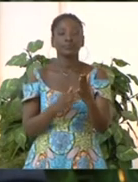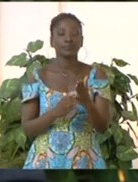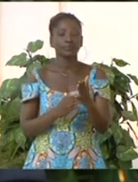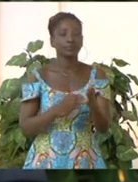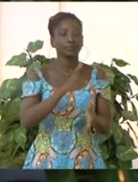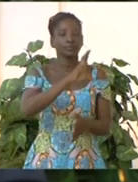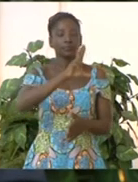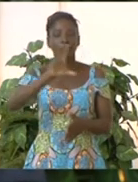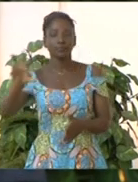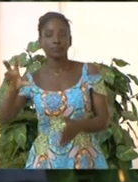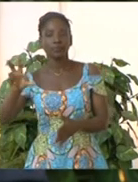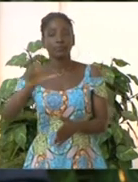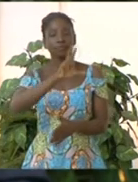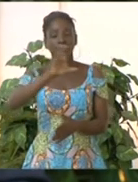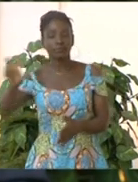397